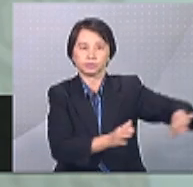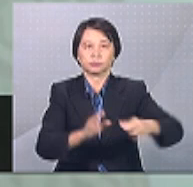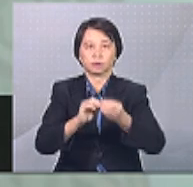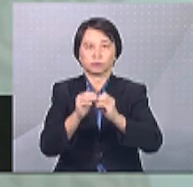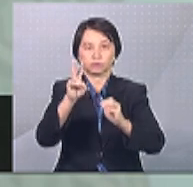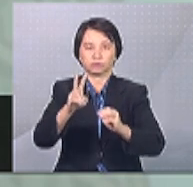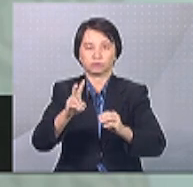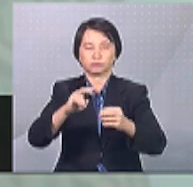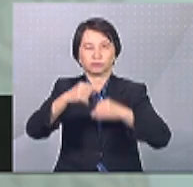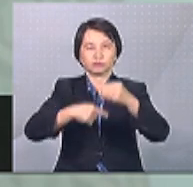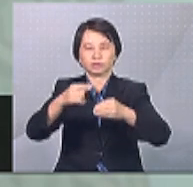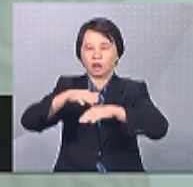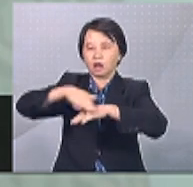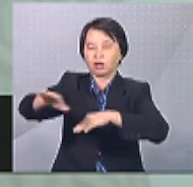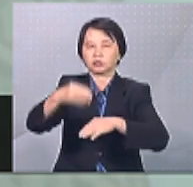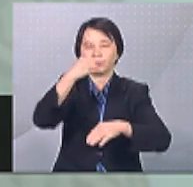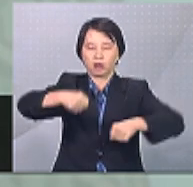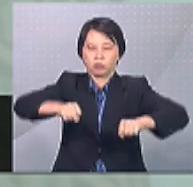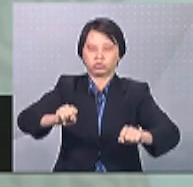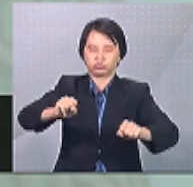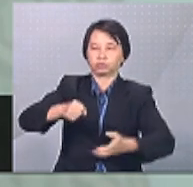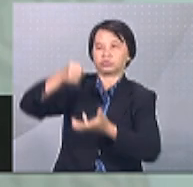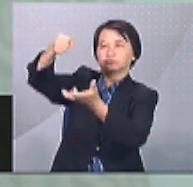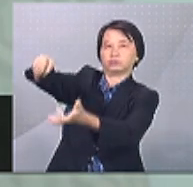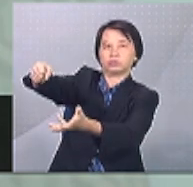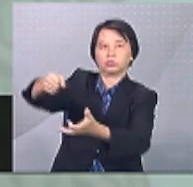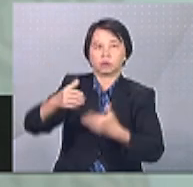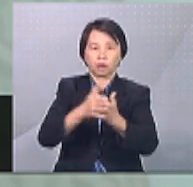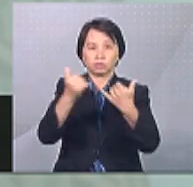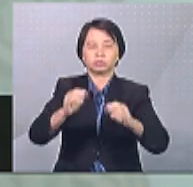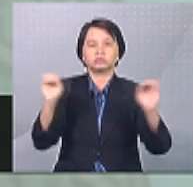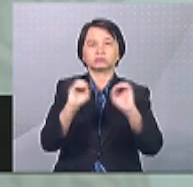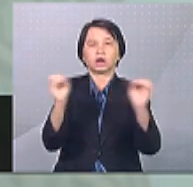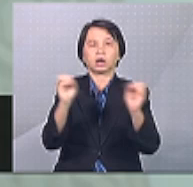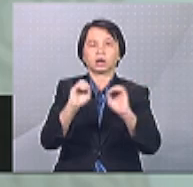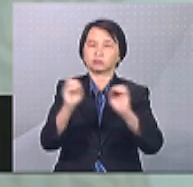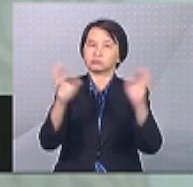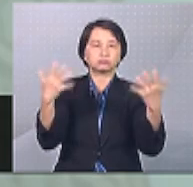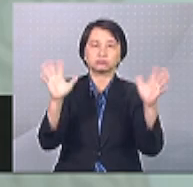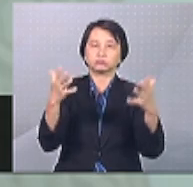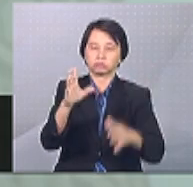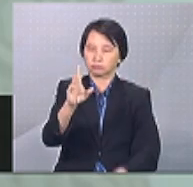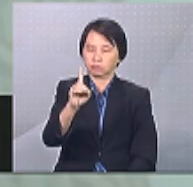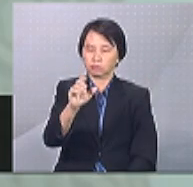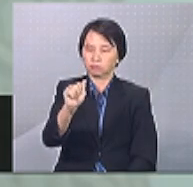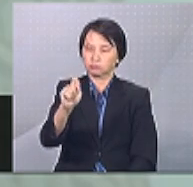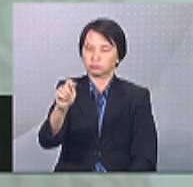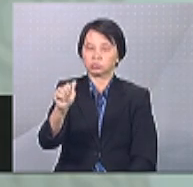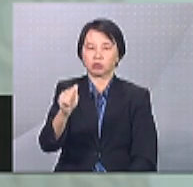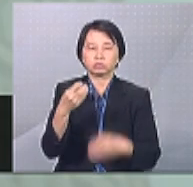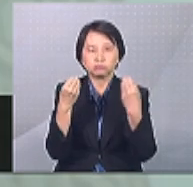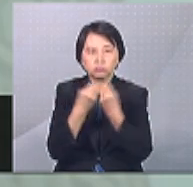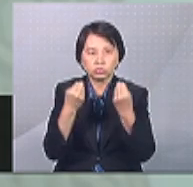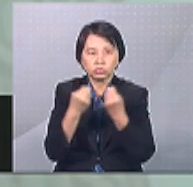penghantar makanan, sama ada kita ada data, setakat ni kita tak ada data lagi untuk mengatakan jumlah